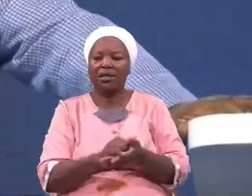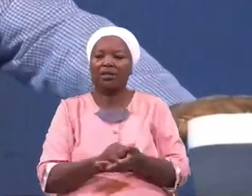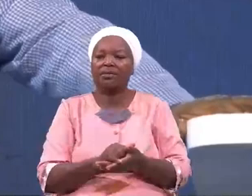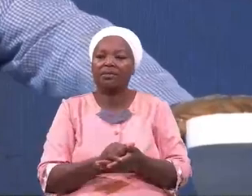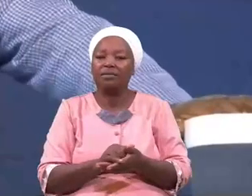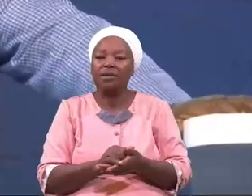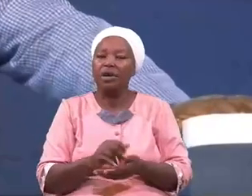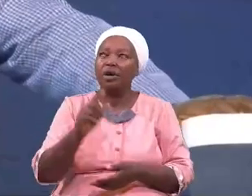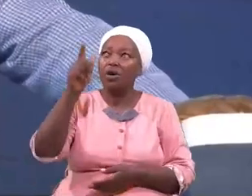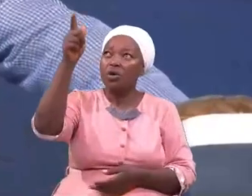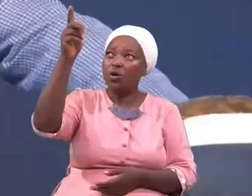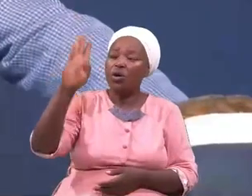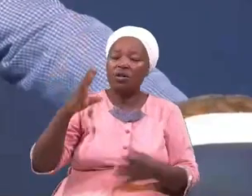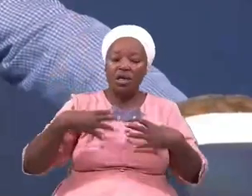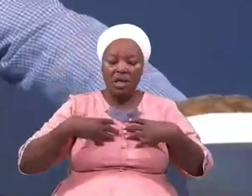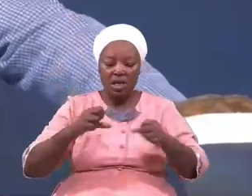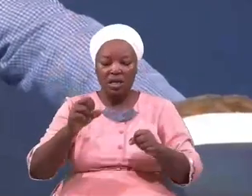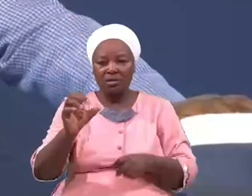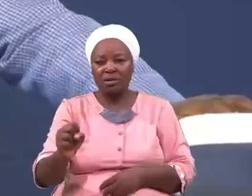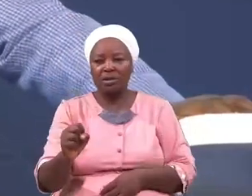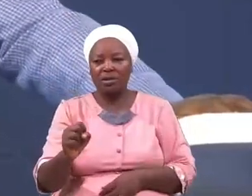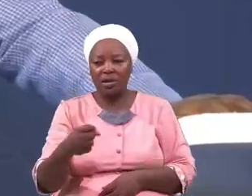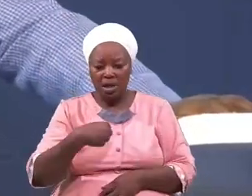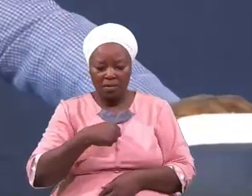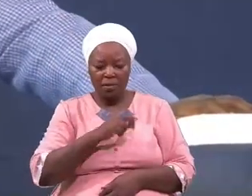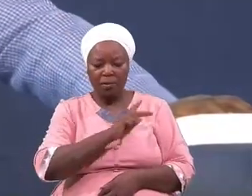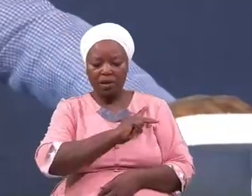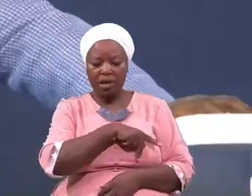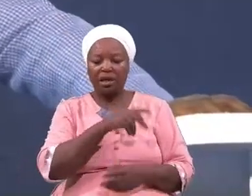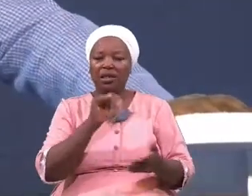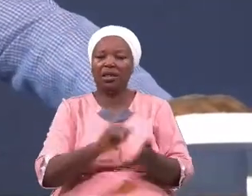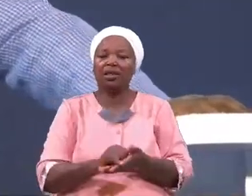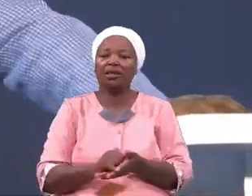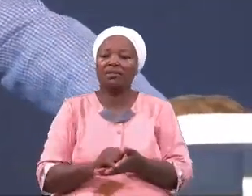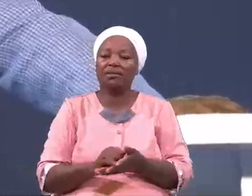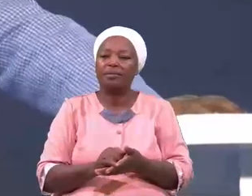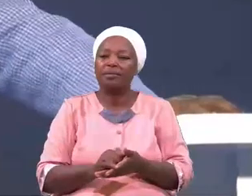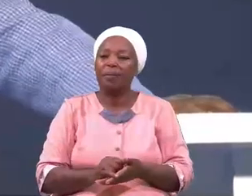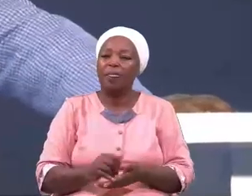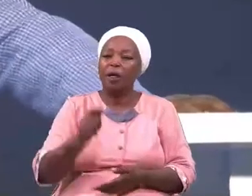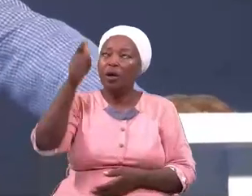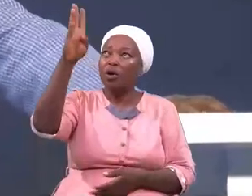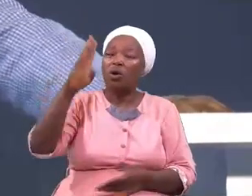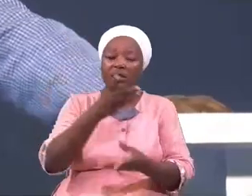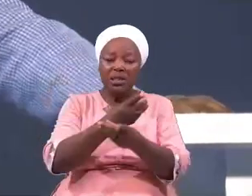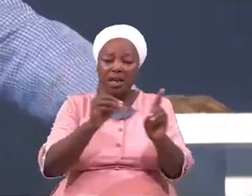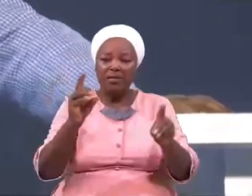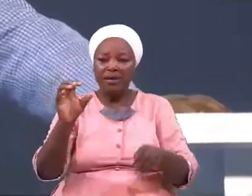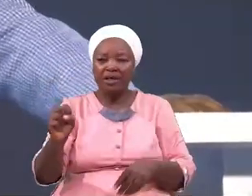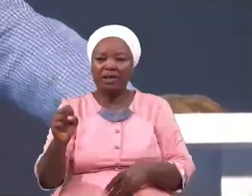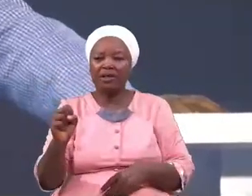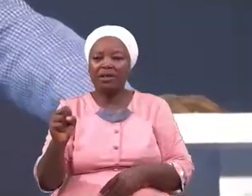personnalise. Dieu guérit, je le personnalise. Dieu